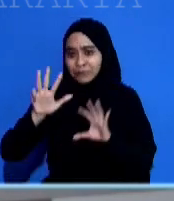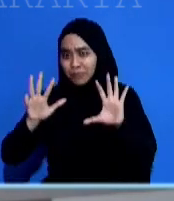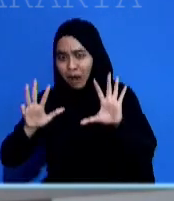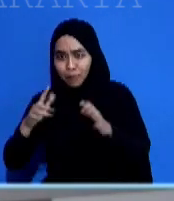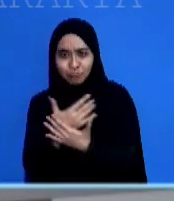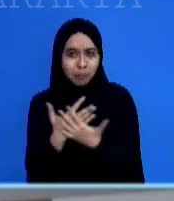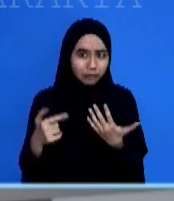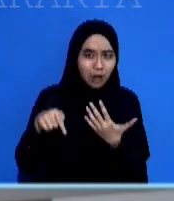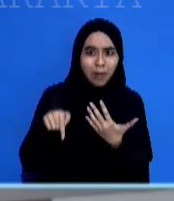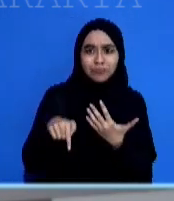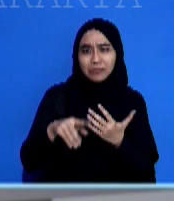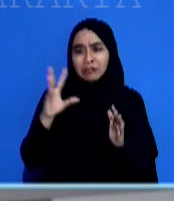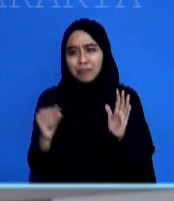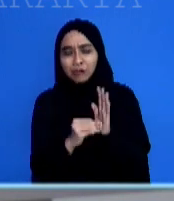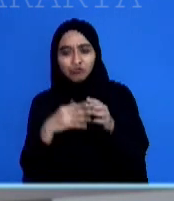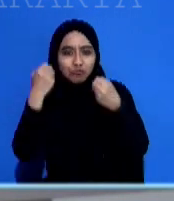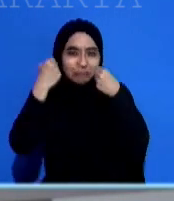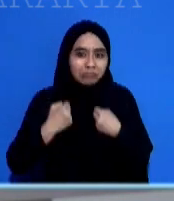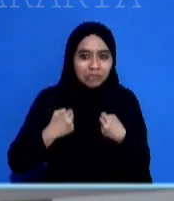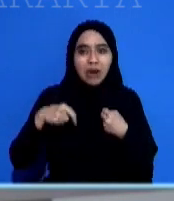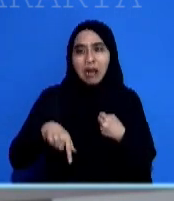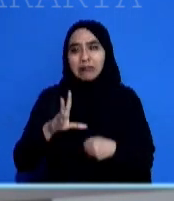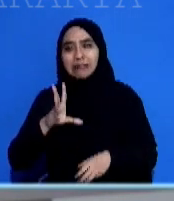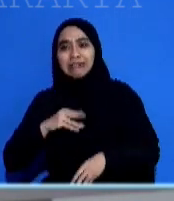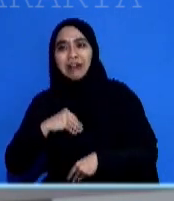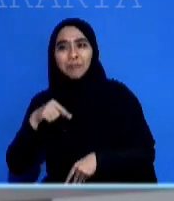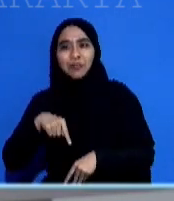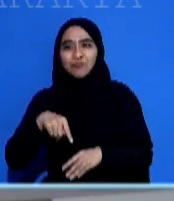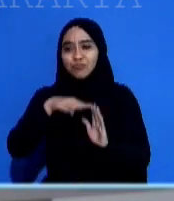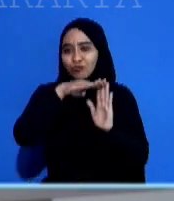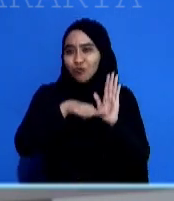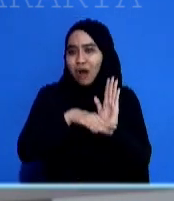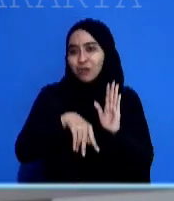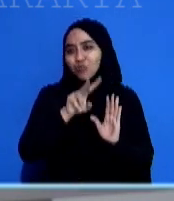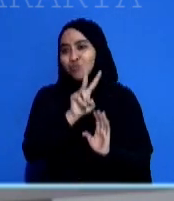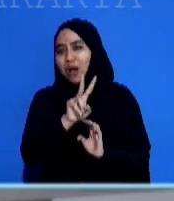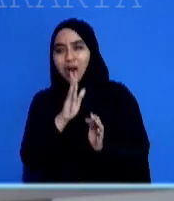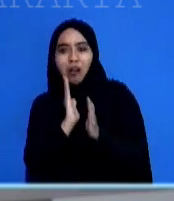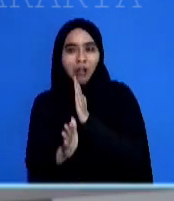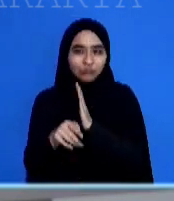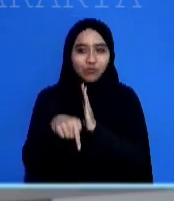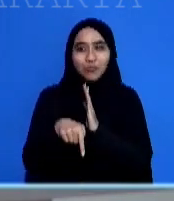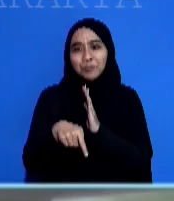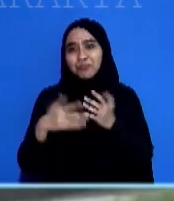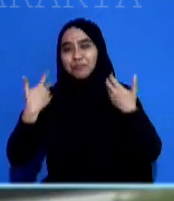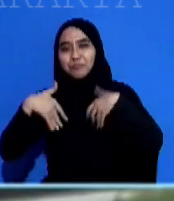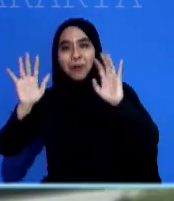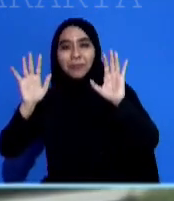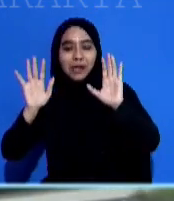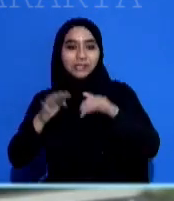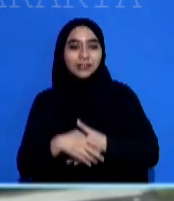binaan 168 narapidana memperoleh remisi Dua di antaranya langsung menghirup udara bebas